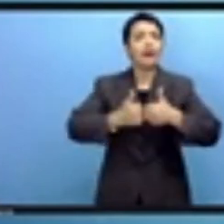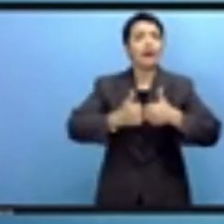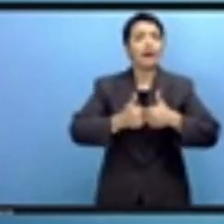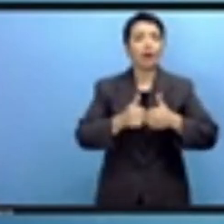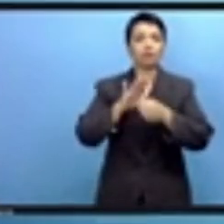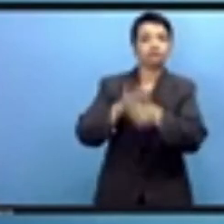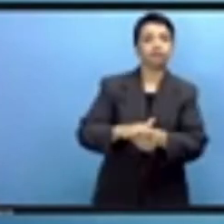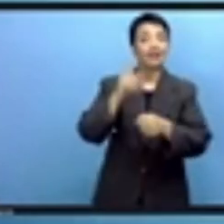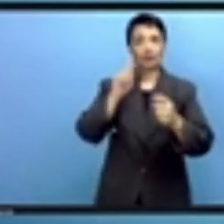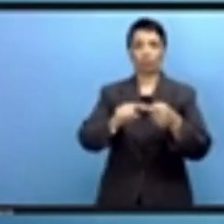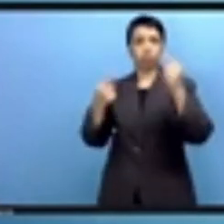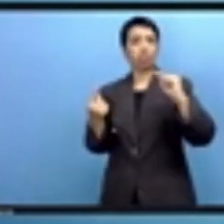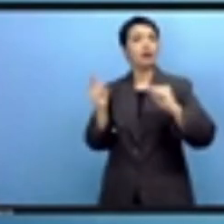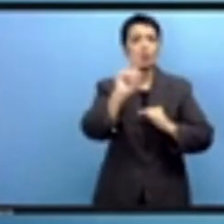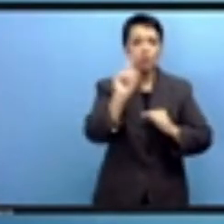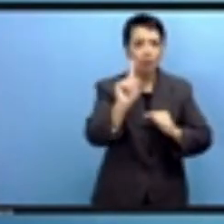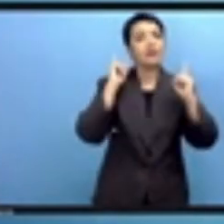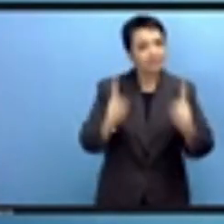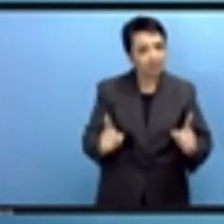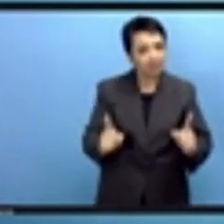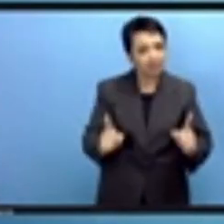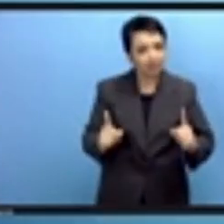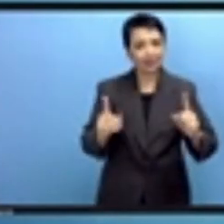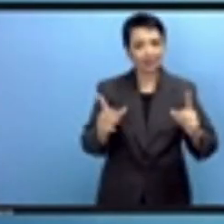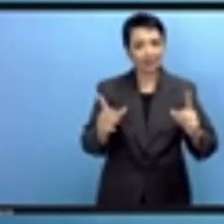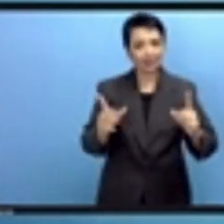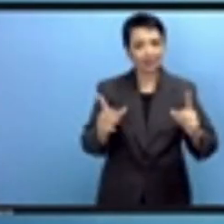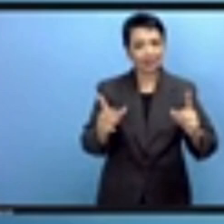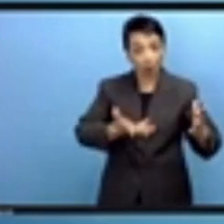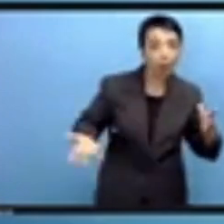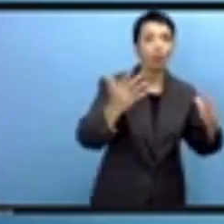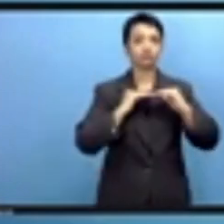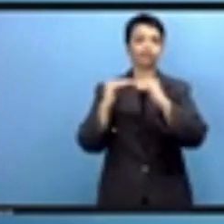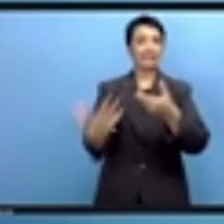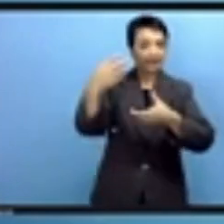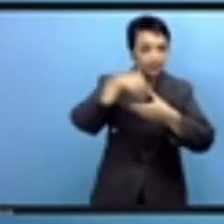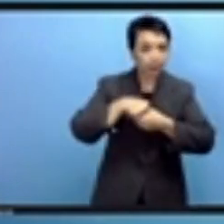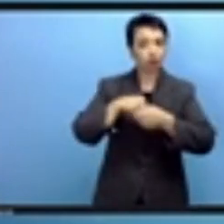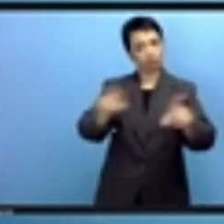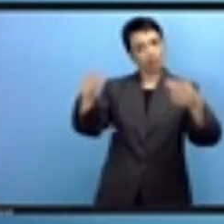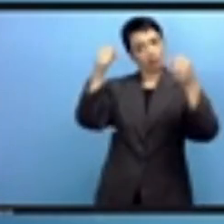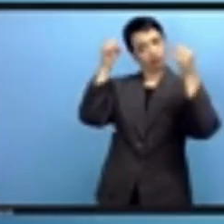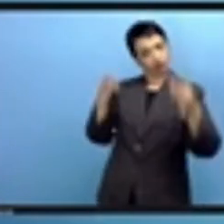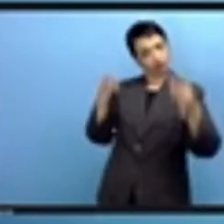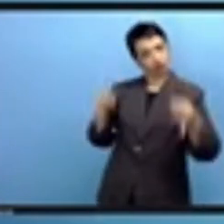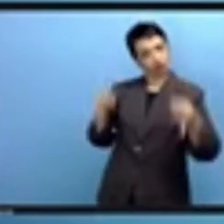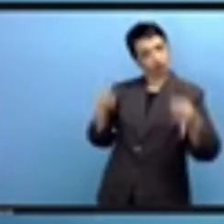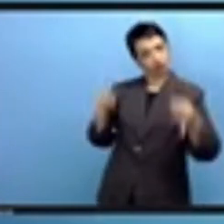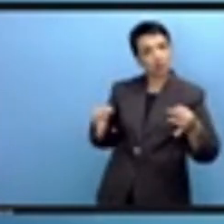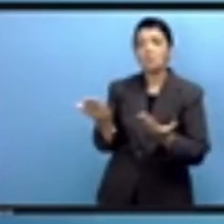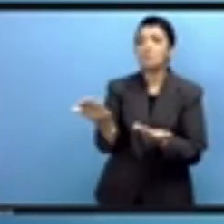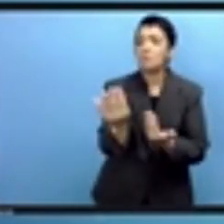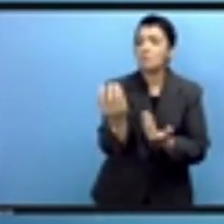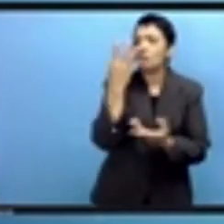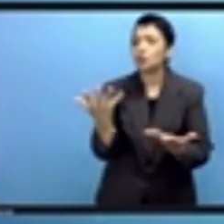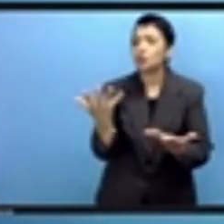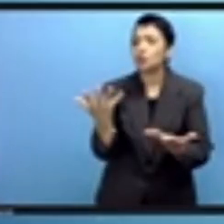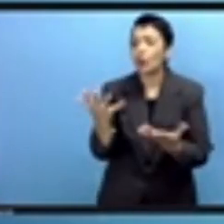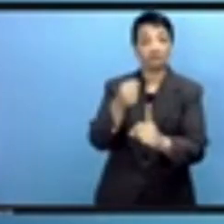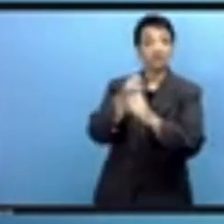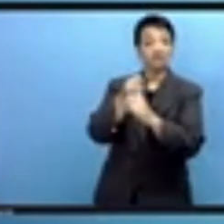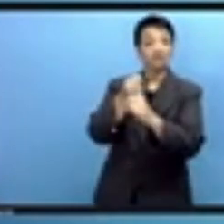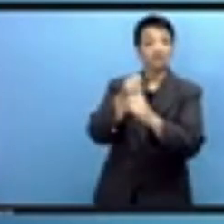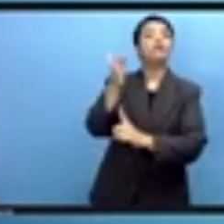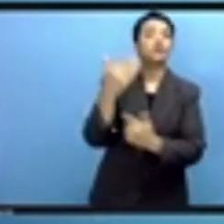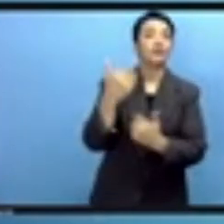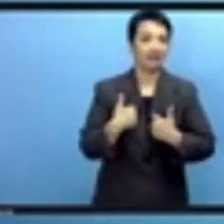网它导致了更多的被边缘化，所以我们要积极的去考虑我们所做的决定对他们产